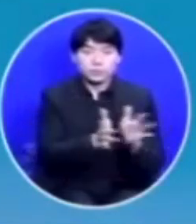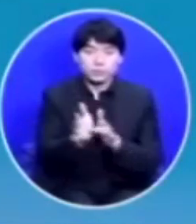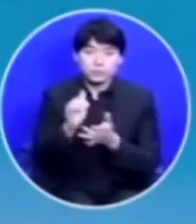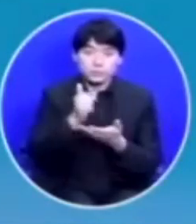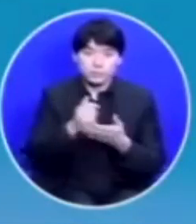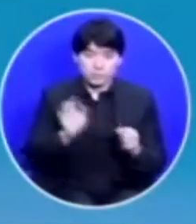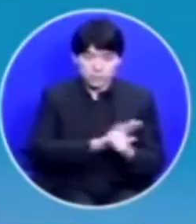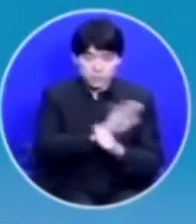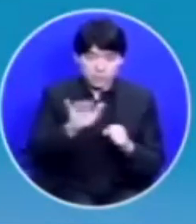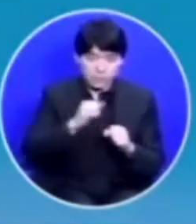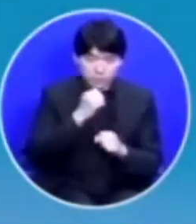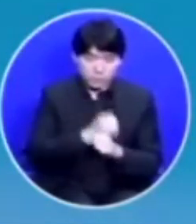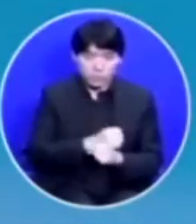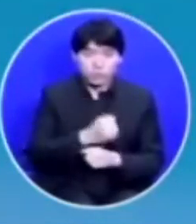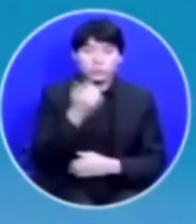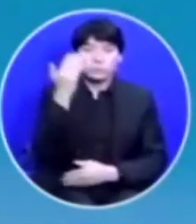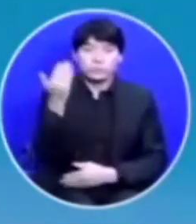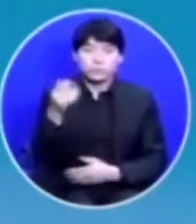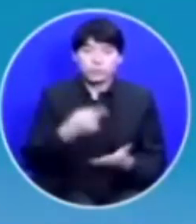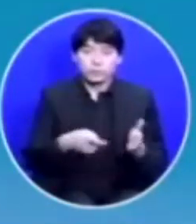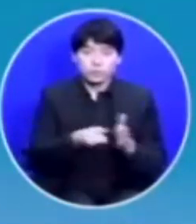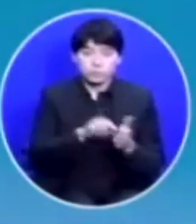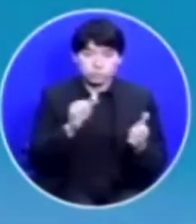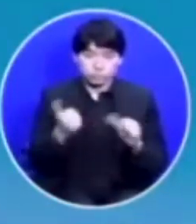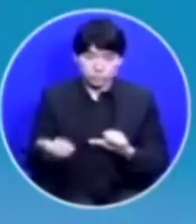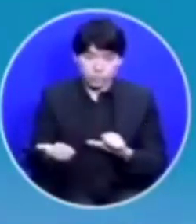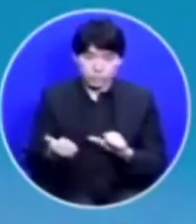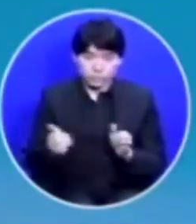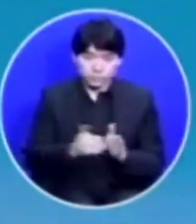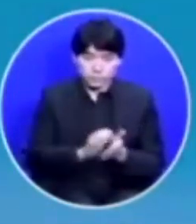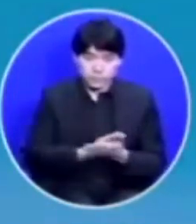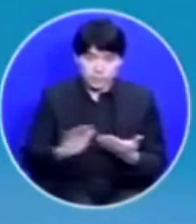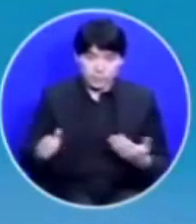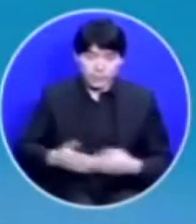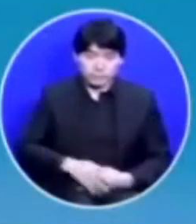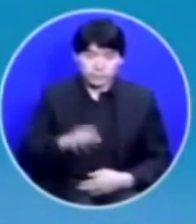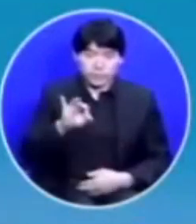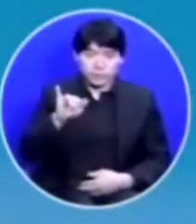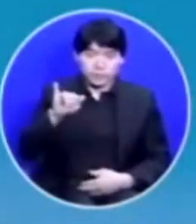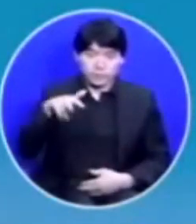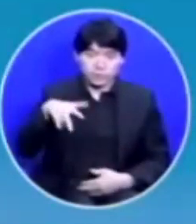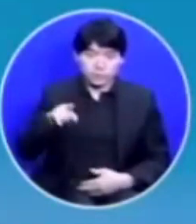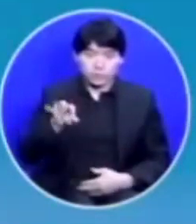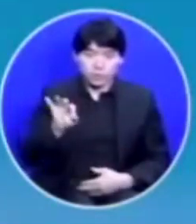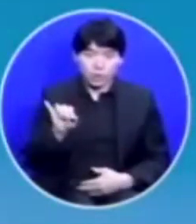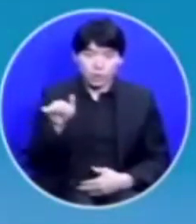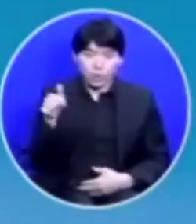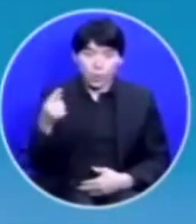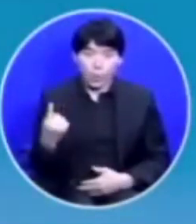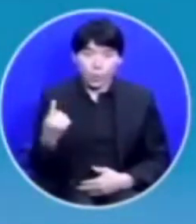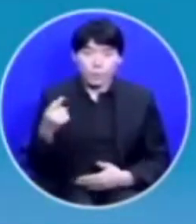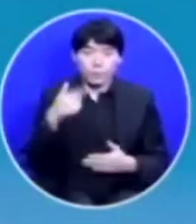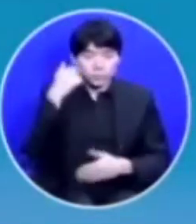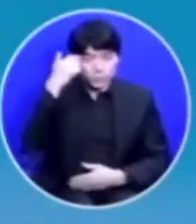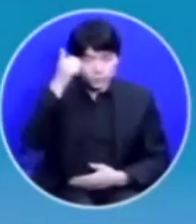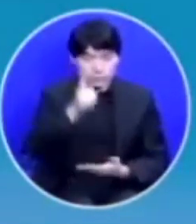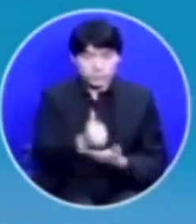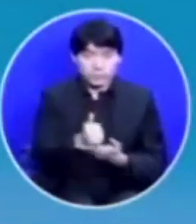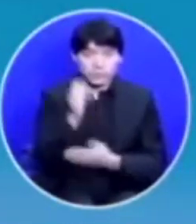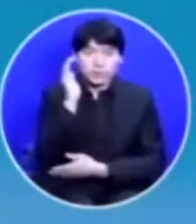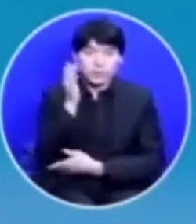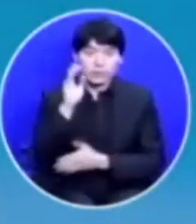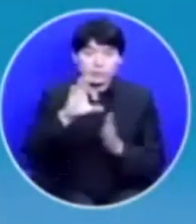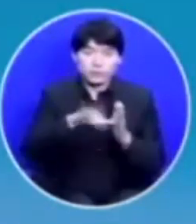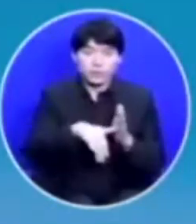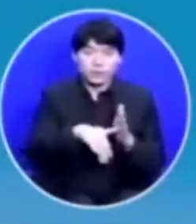그분을 위해 돌아가셨어요 이정 어 목사님은 이 이야기를 하면서 결국은